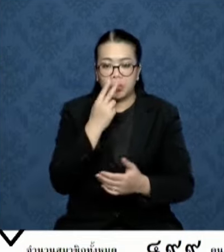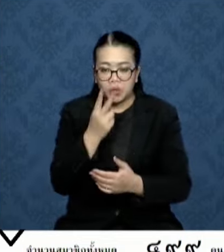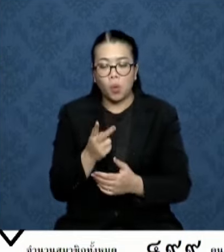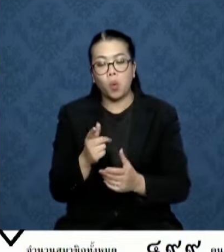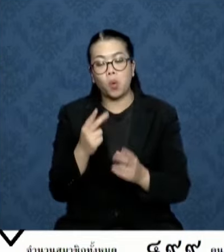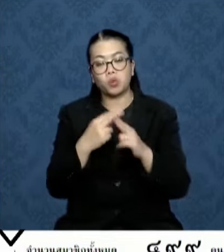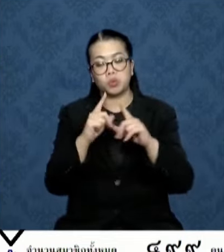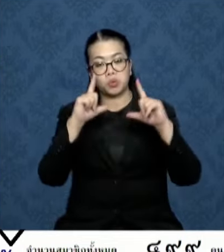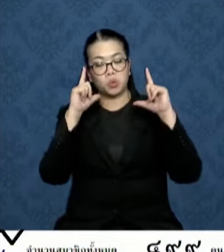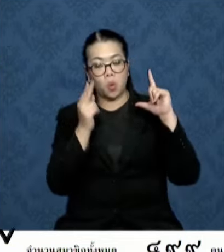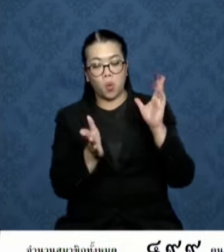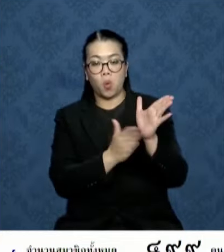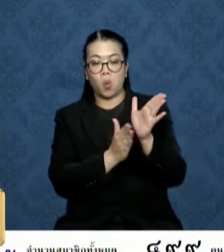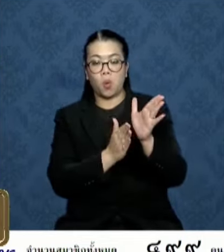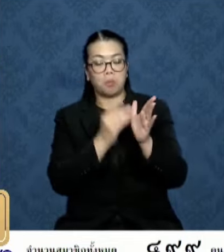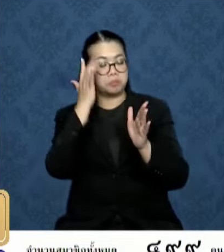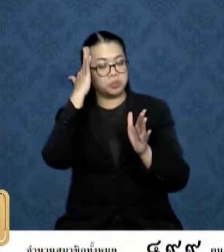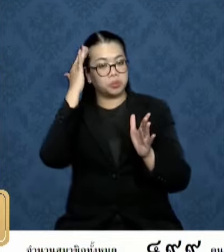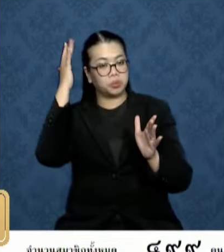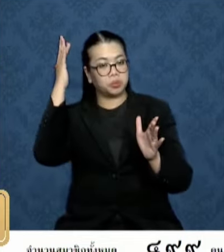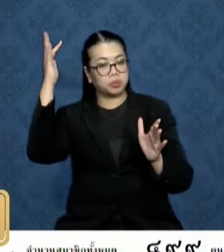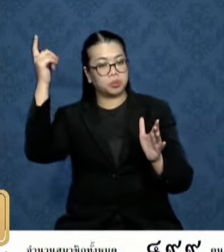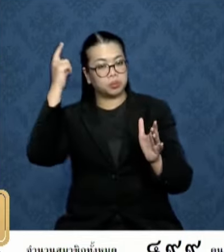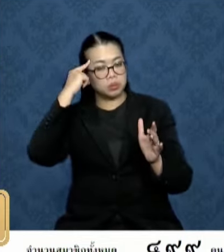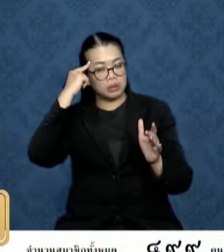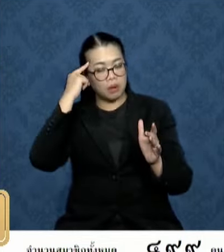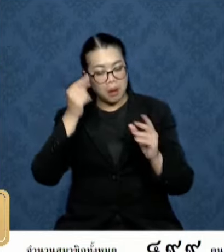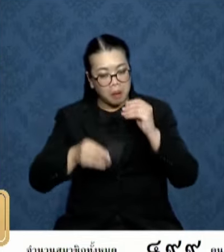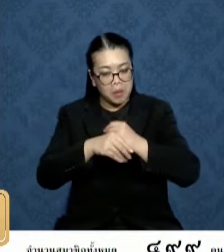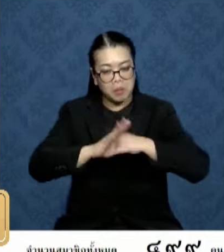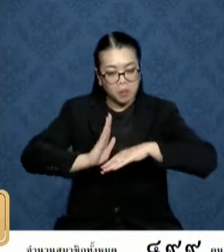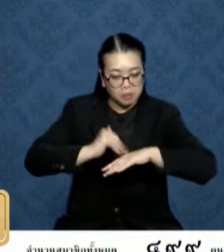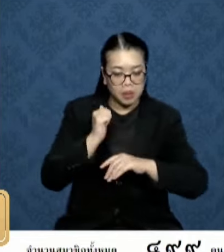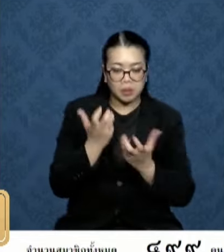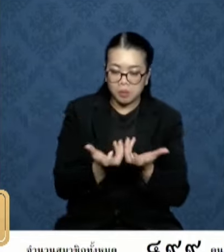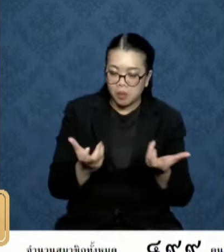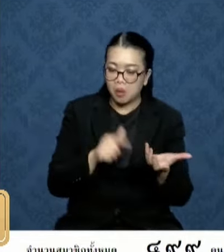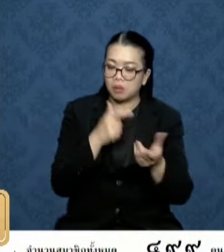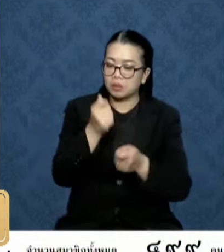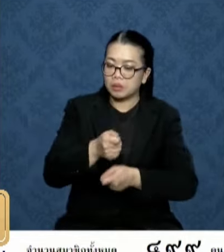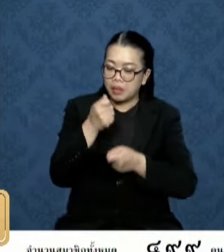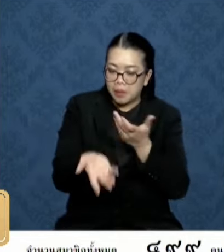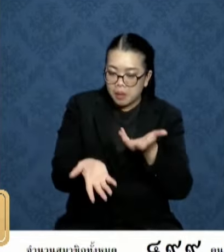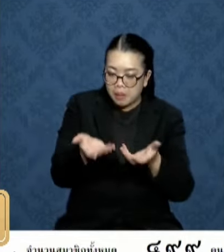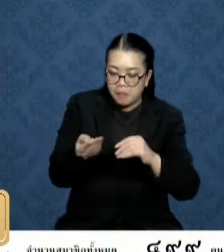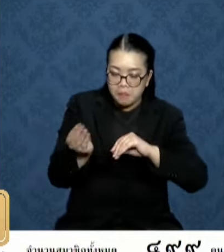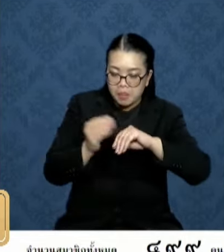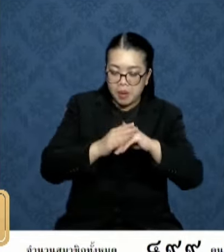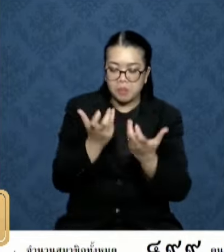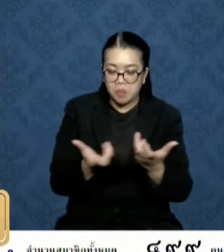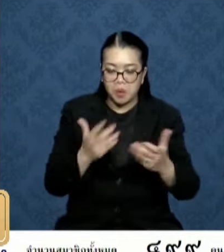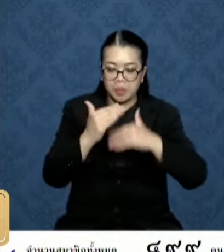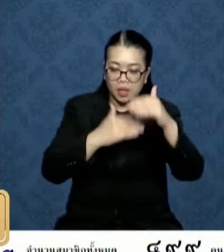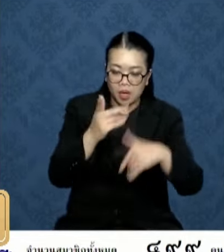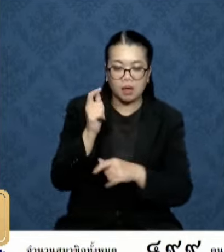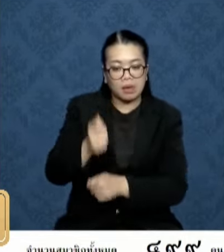ชนชมนะครับจิตนาการตามไ้ว่อาจจะเป็นการเพ่มทักษะพัฒนาผลิทธพัธการเกษตมูลค่าสูงพัฒ